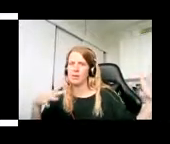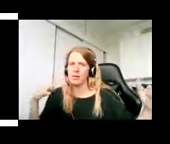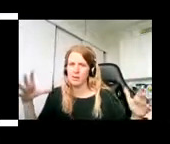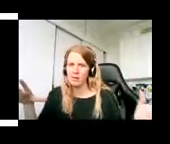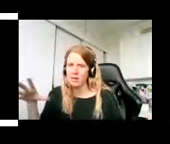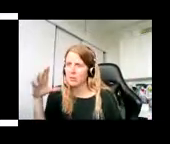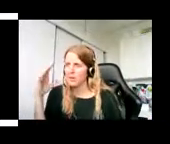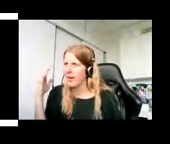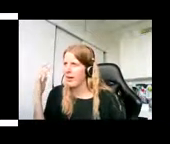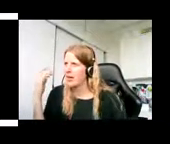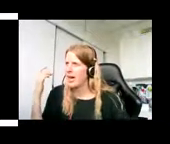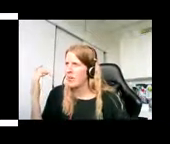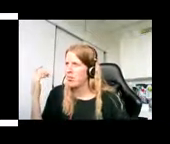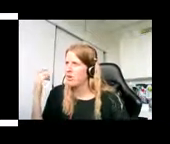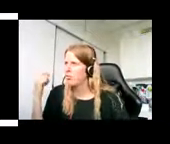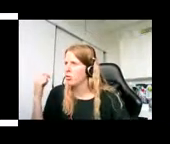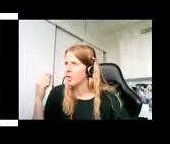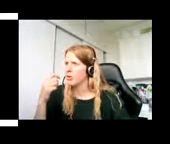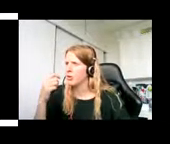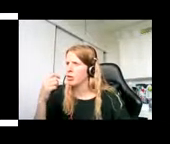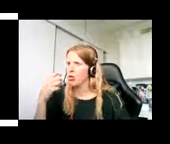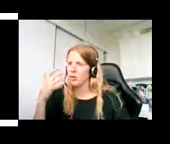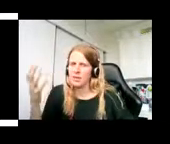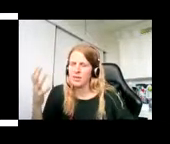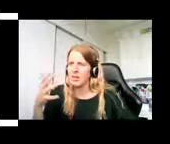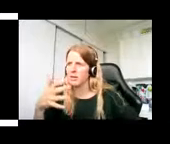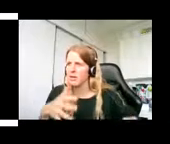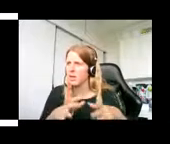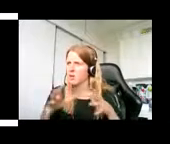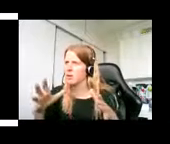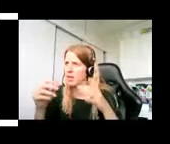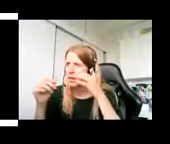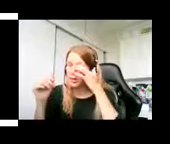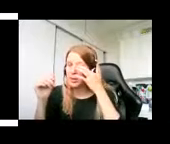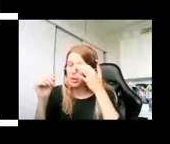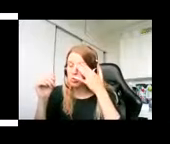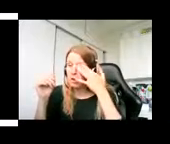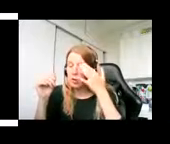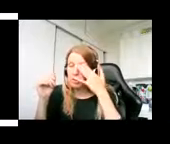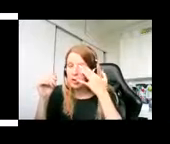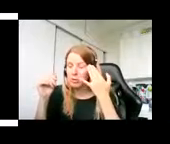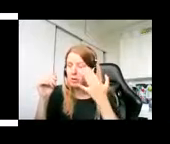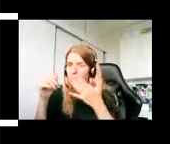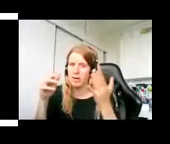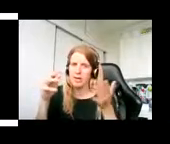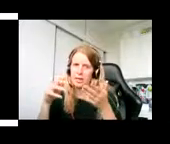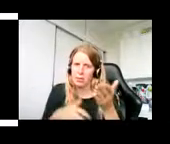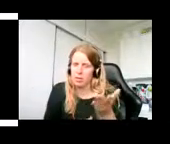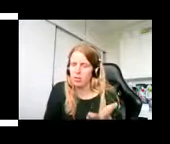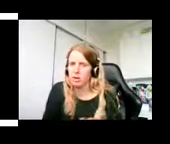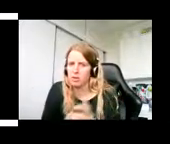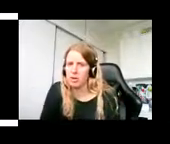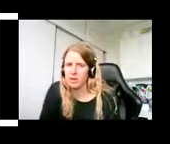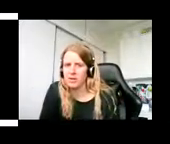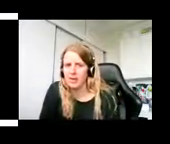tussen en dit en dit en dat. Dat is eigenlijk enkel een aanbeveling voor eerder overnachtingen en die categorie. Binnen het speelpleinwerk,